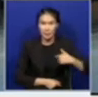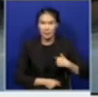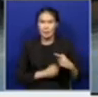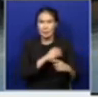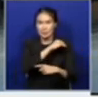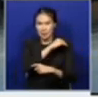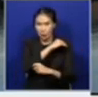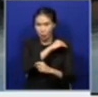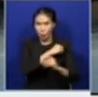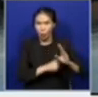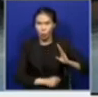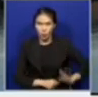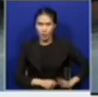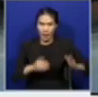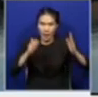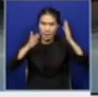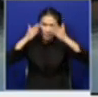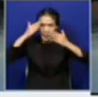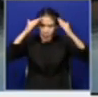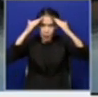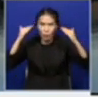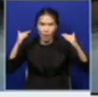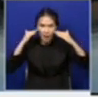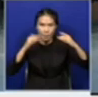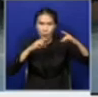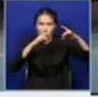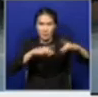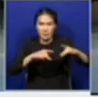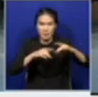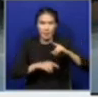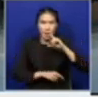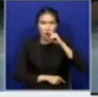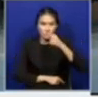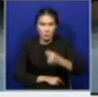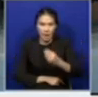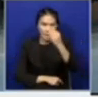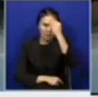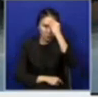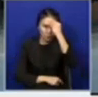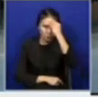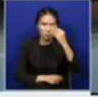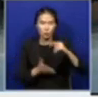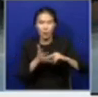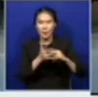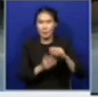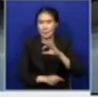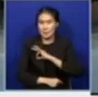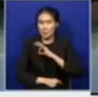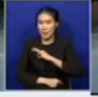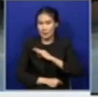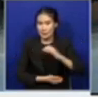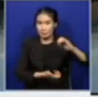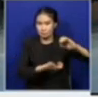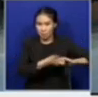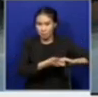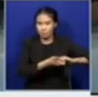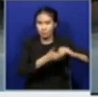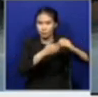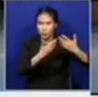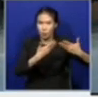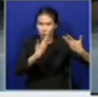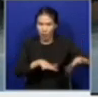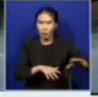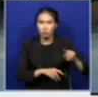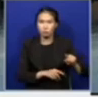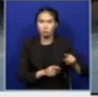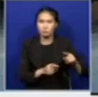ทศไทยมีความตกลง FTA ด้วยทั้งหมดแล้วค่ะจากตารางค่ะจะเห็นว่าสมาชิก CPTPP ที่มีถึง